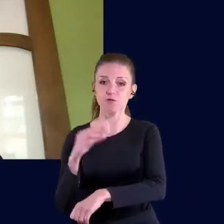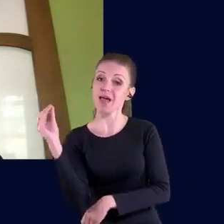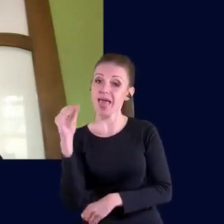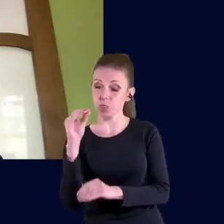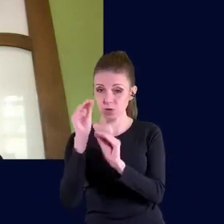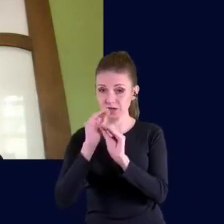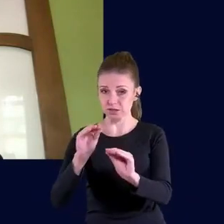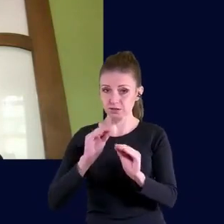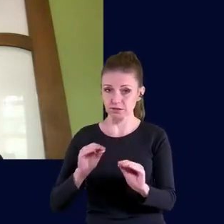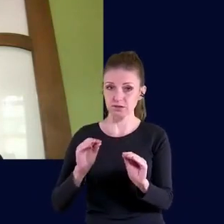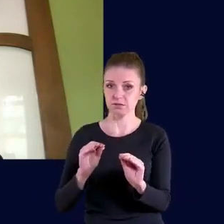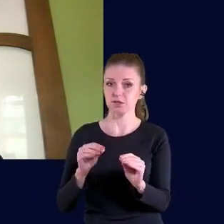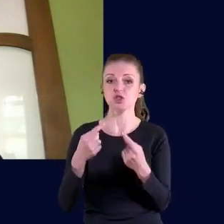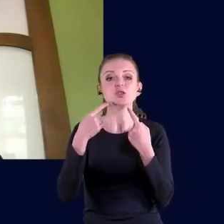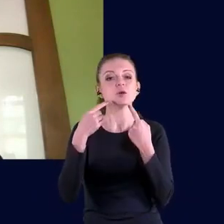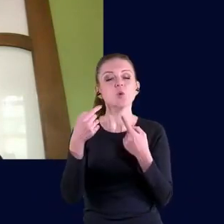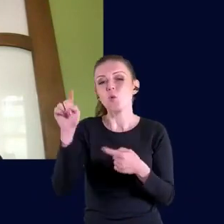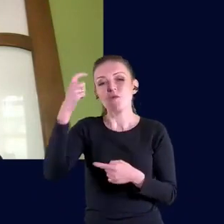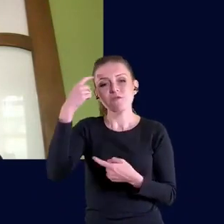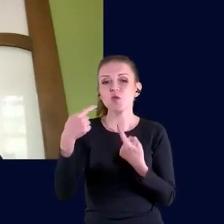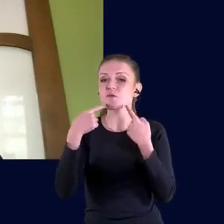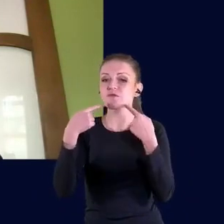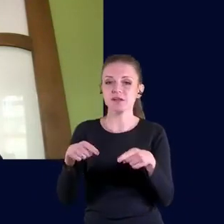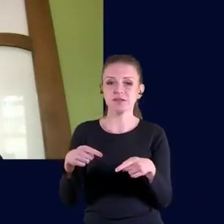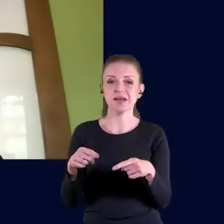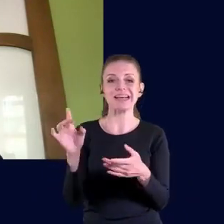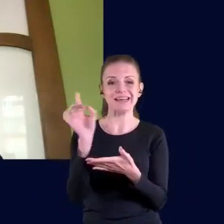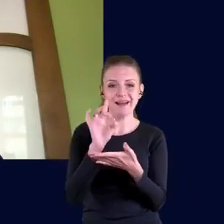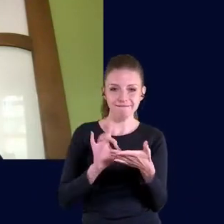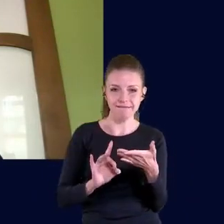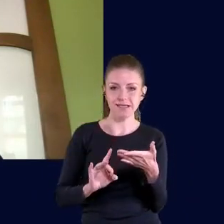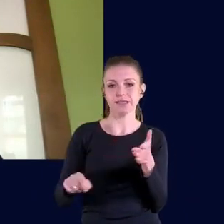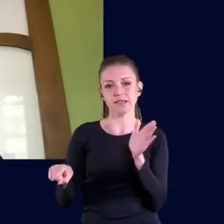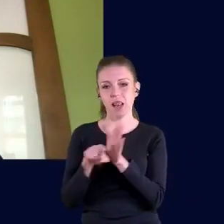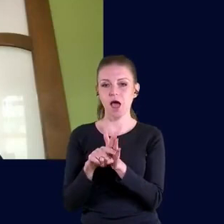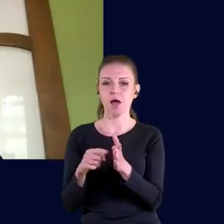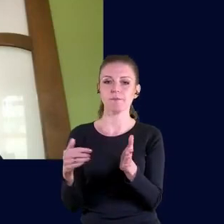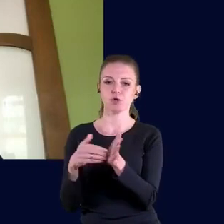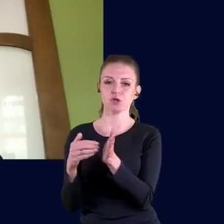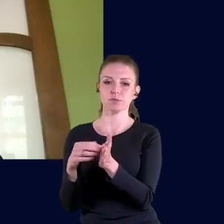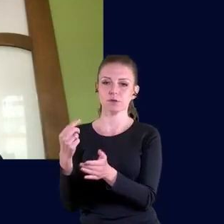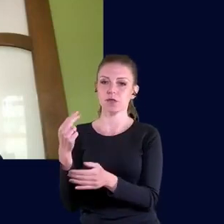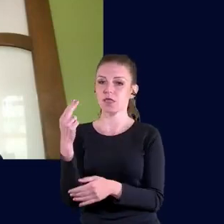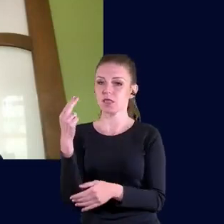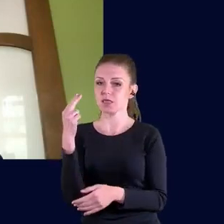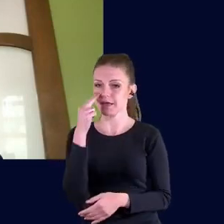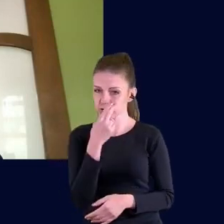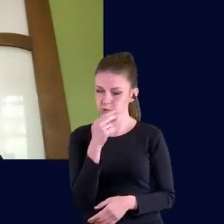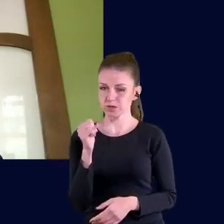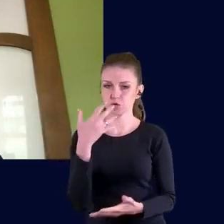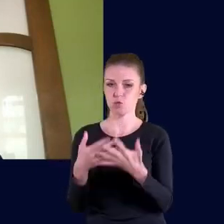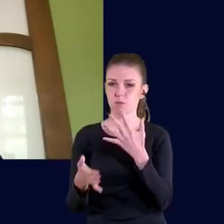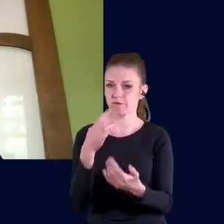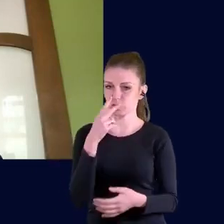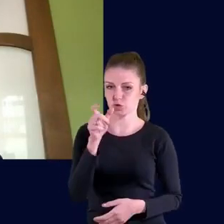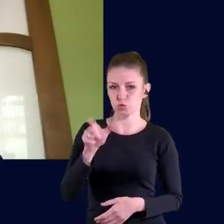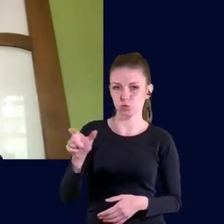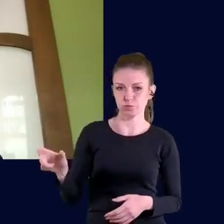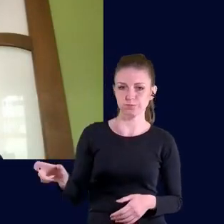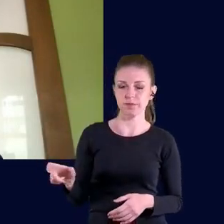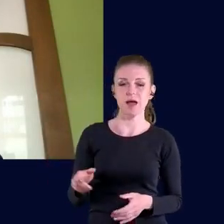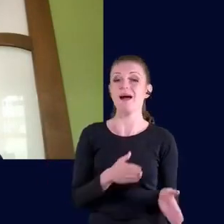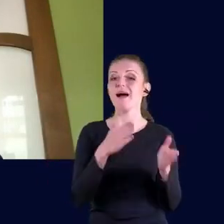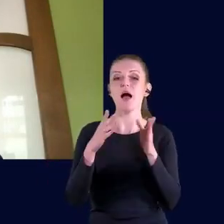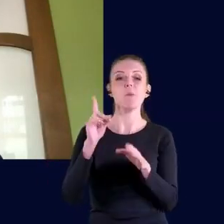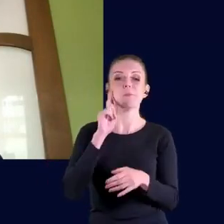edukacyjnych w szczególności odpowiada za adaptację grafik na potrzeby osób niewidomych i słabowidzących rządzących natomiast pan